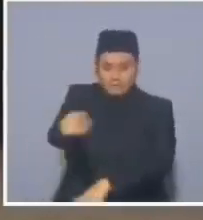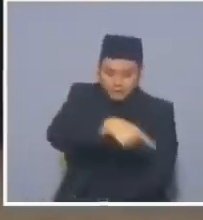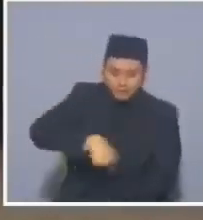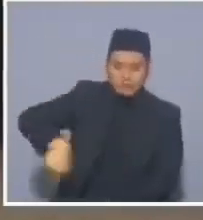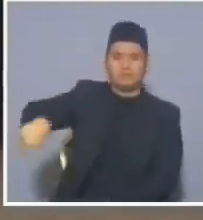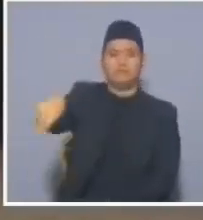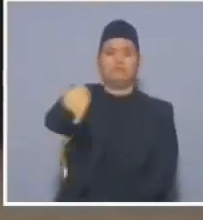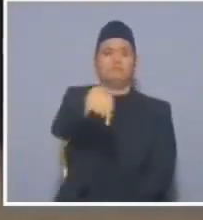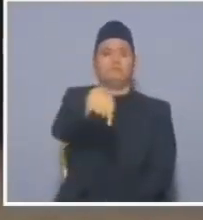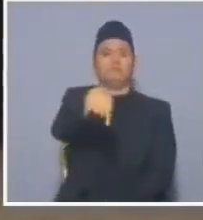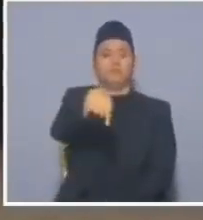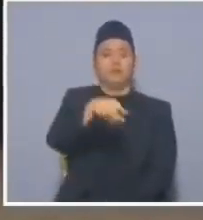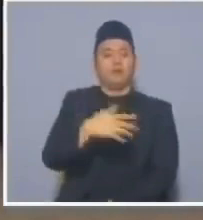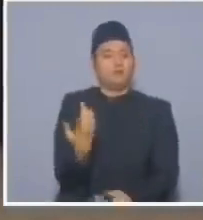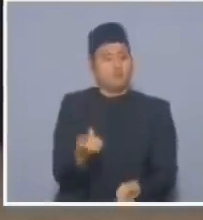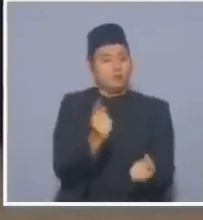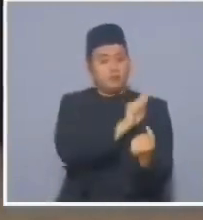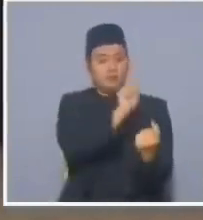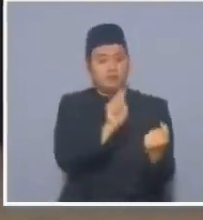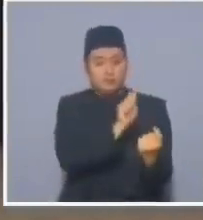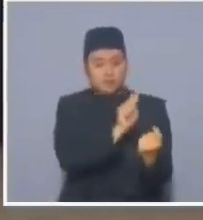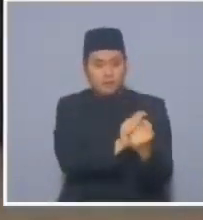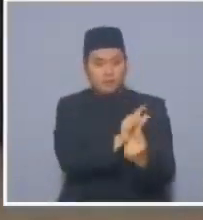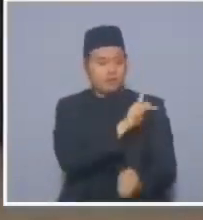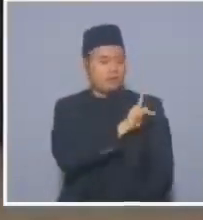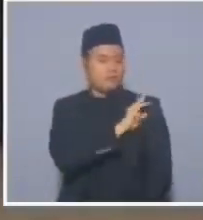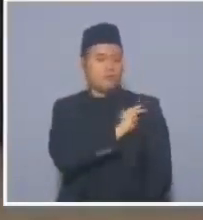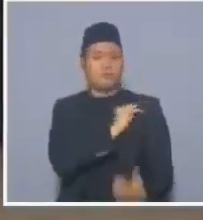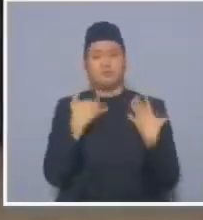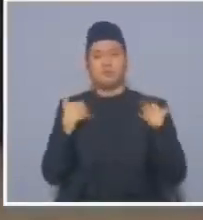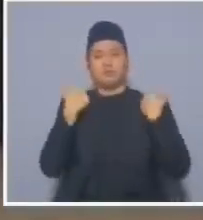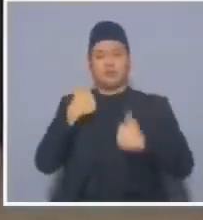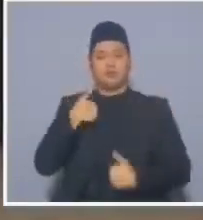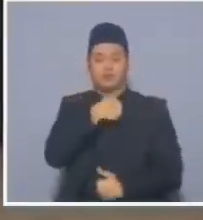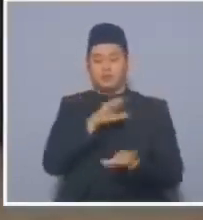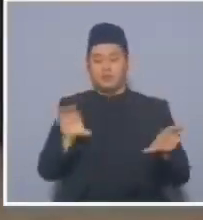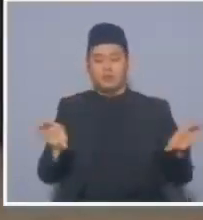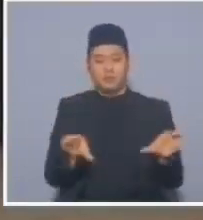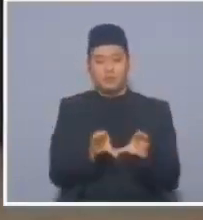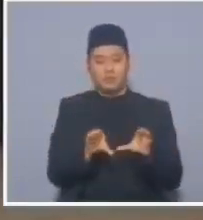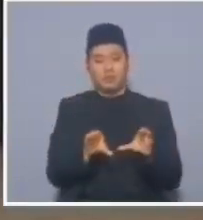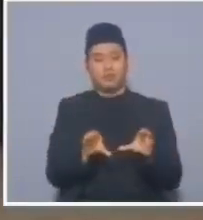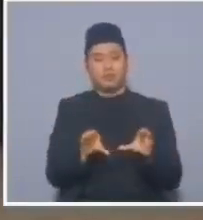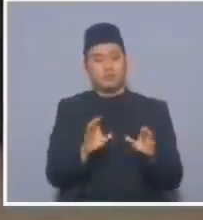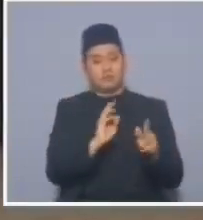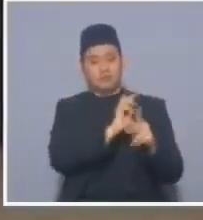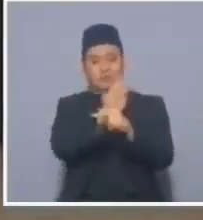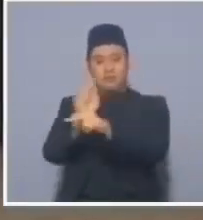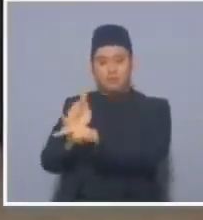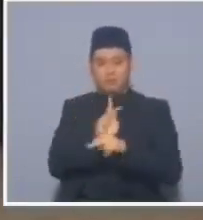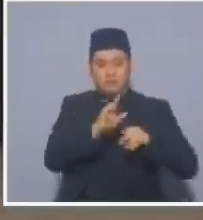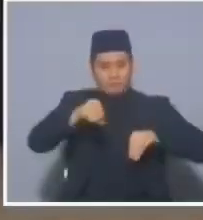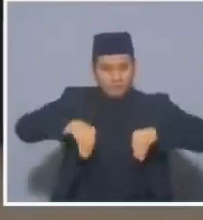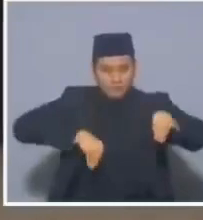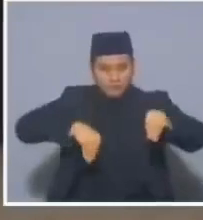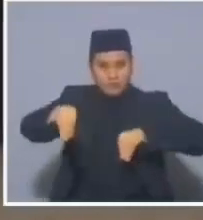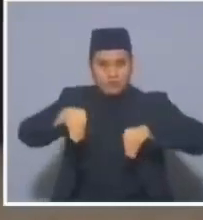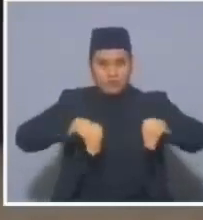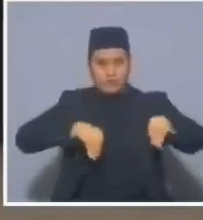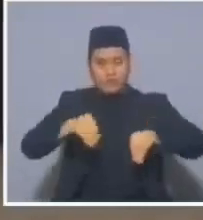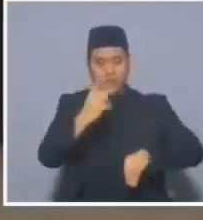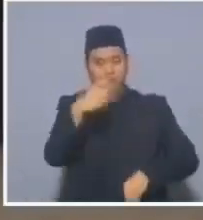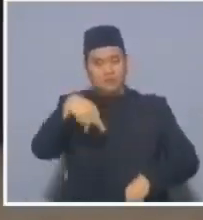dengan Kementerian Kesihatan, kita membuat perintah kawalan pergerakan. Ya, itu mengawal wabak lah ya. Jadi dari segi vaksin